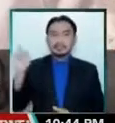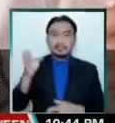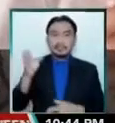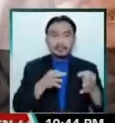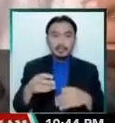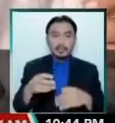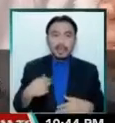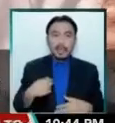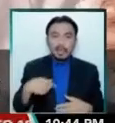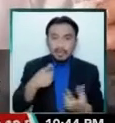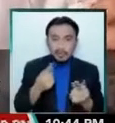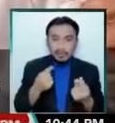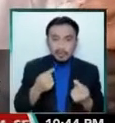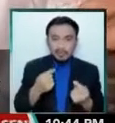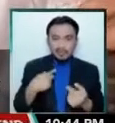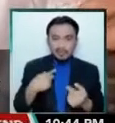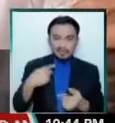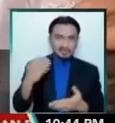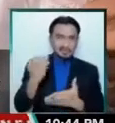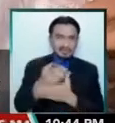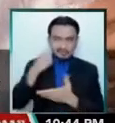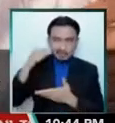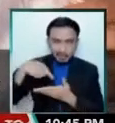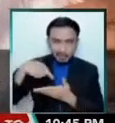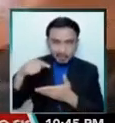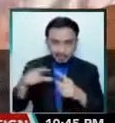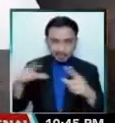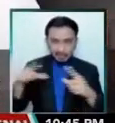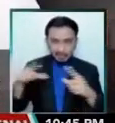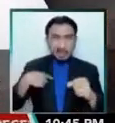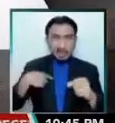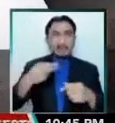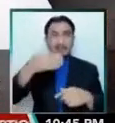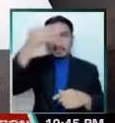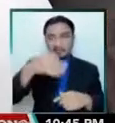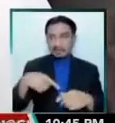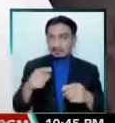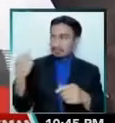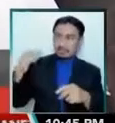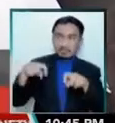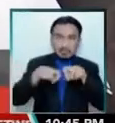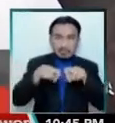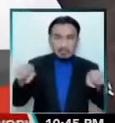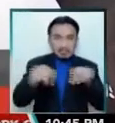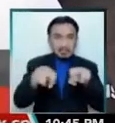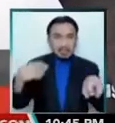namin isakay. Eh, nasa Manila kami, sila sa likod. Eh, paano yun? Hindi ako marunong tumingin ng